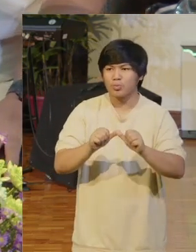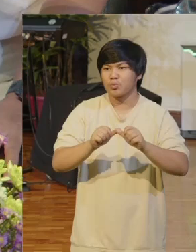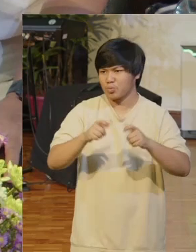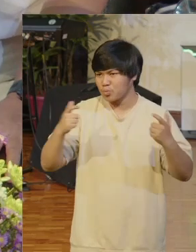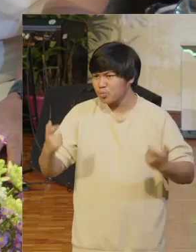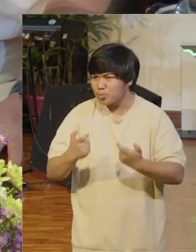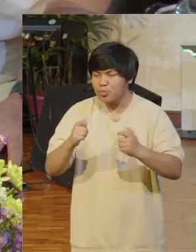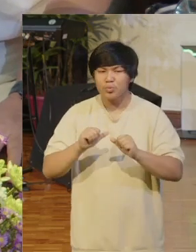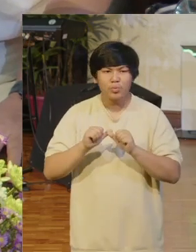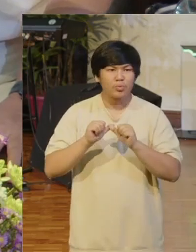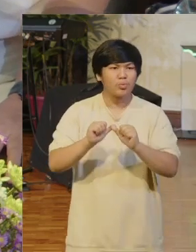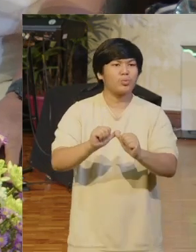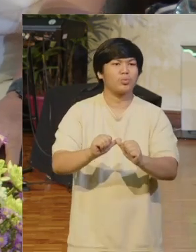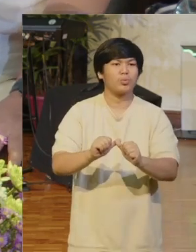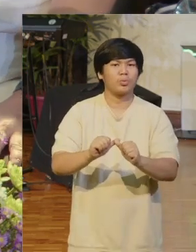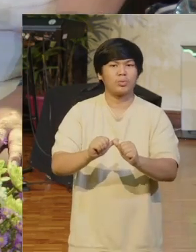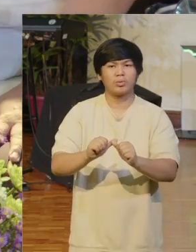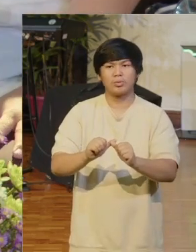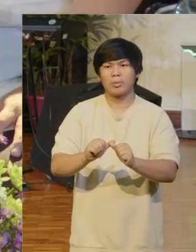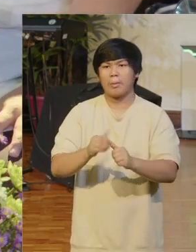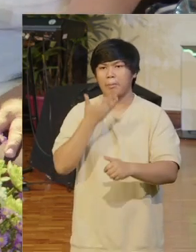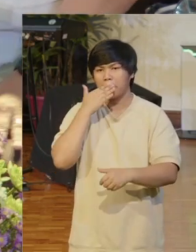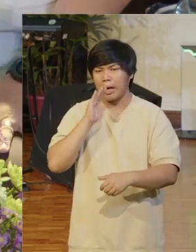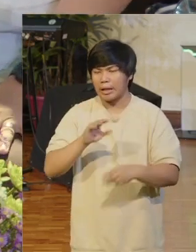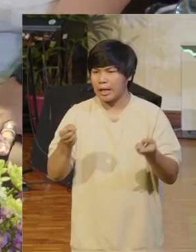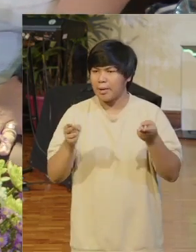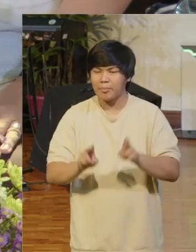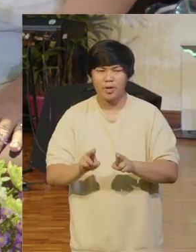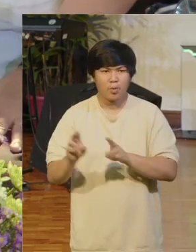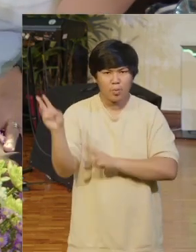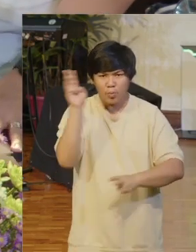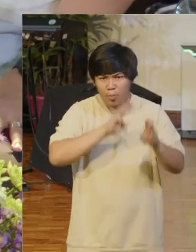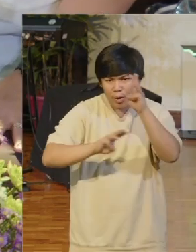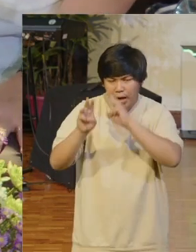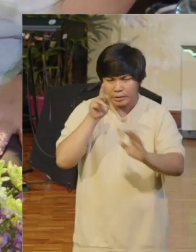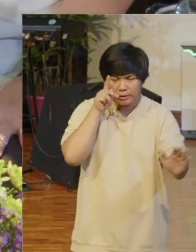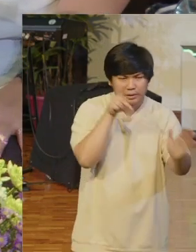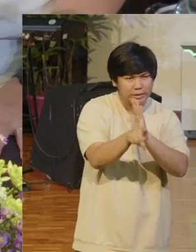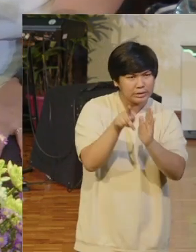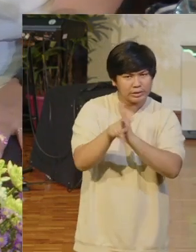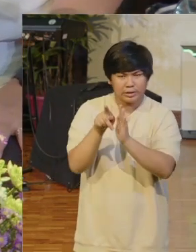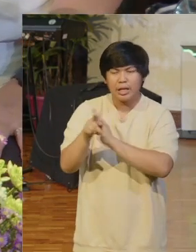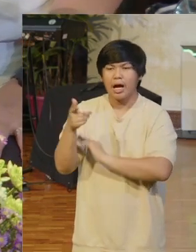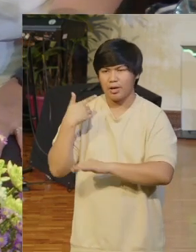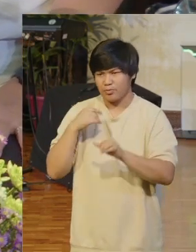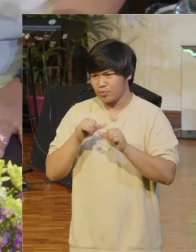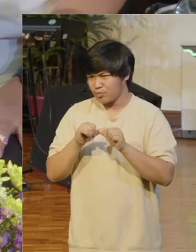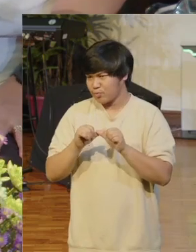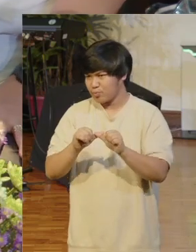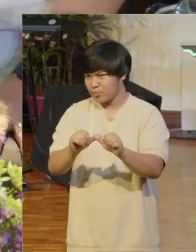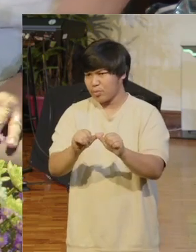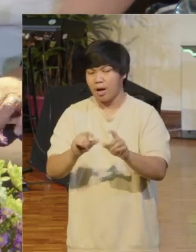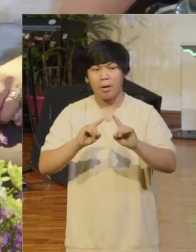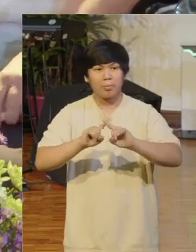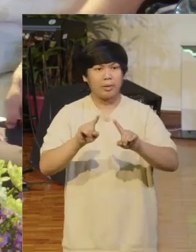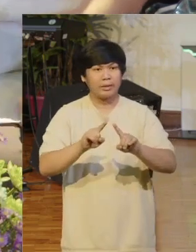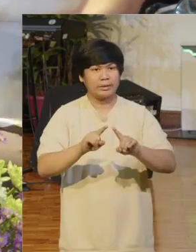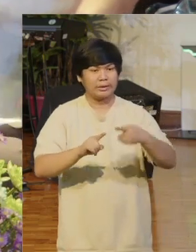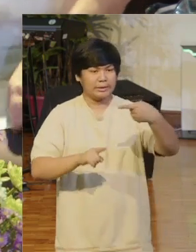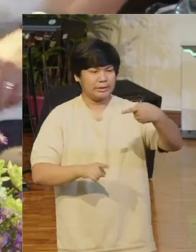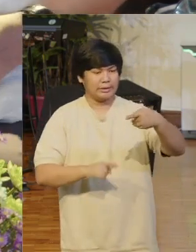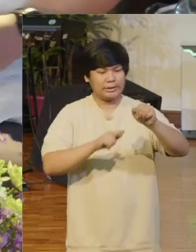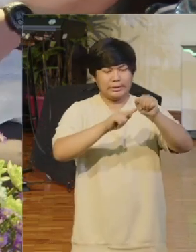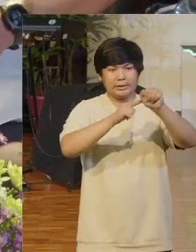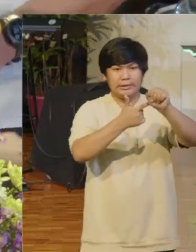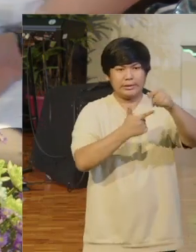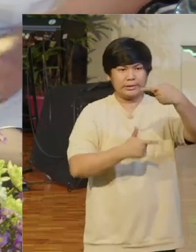pong sagot yun. No? Tignan niyo ang sinasabi ng Genesis chapter 50,